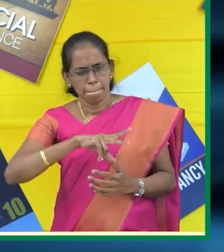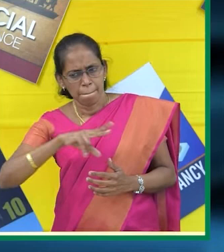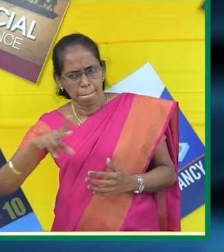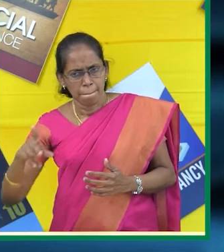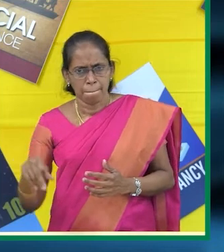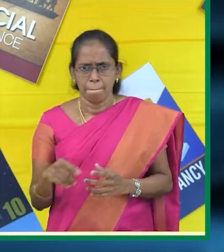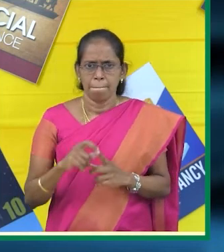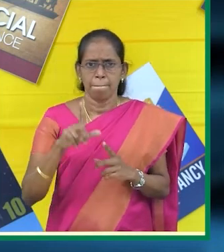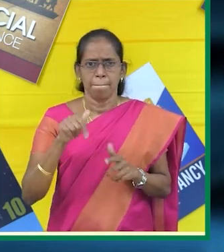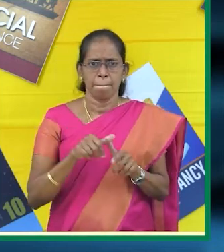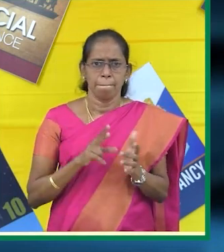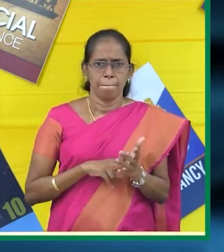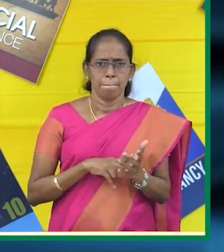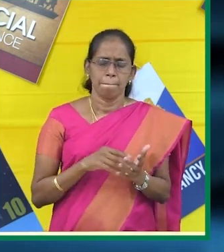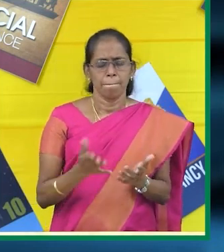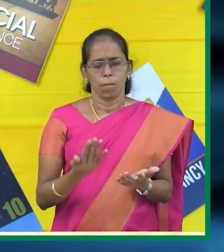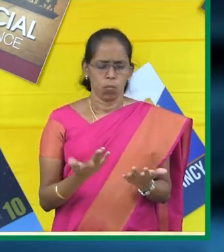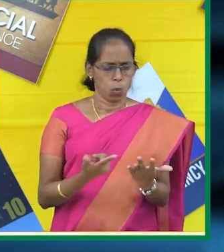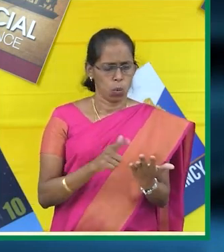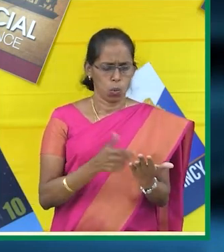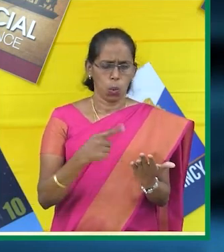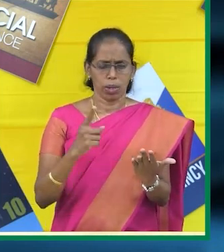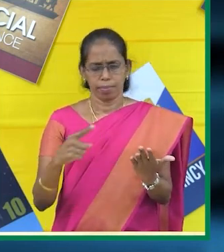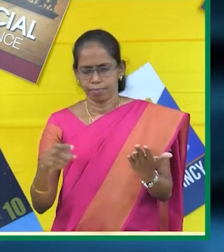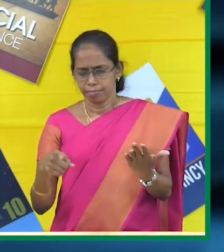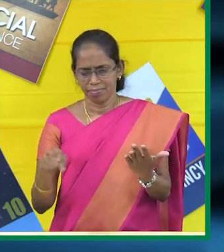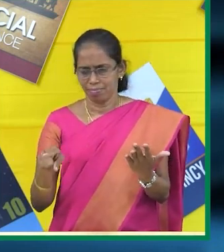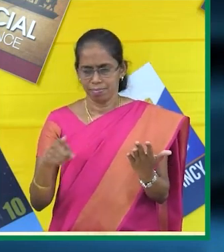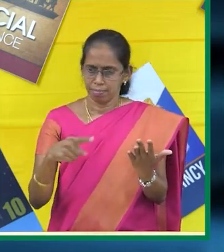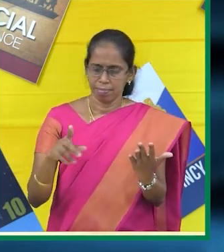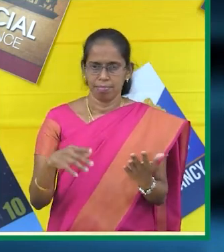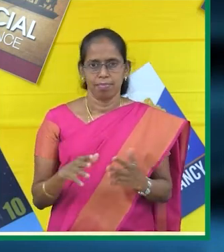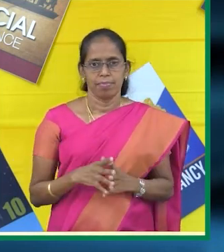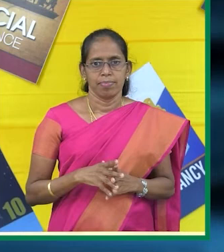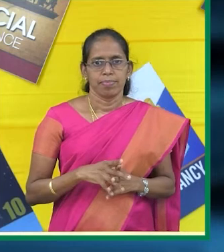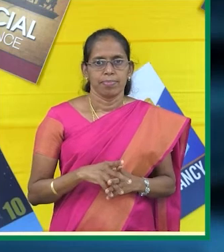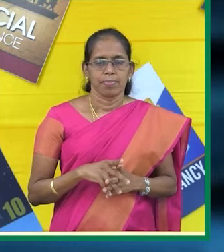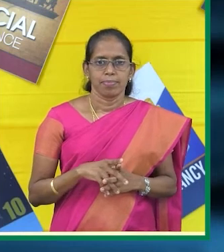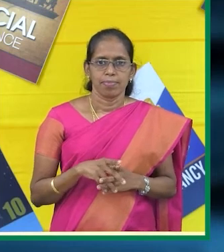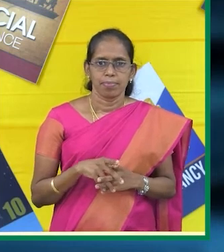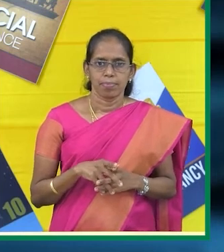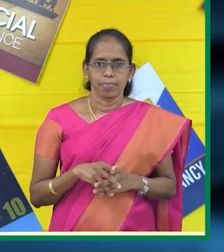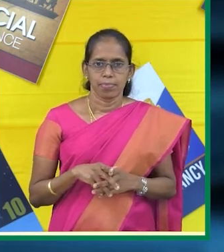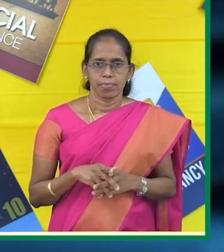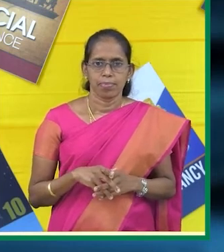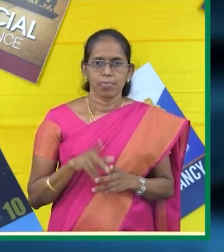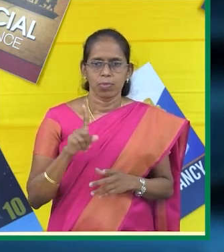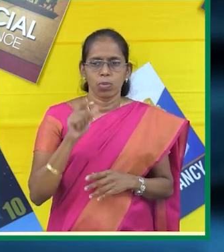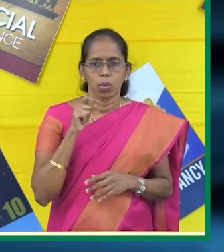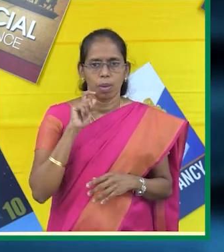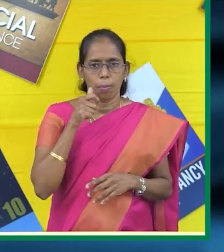அவர் எடுத்துக்கொள்கிறார், அவர்கள் அங்கீகரிக்கிறார். பல்வேறு திட்டங்களை அவர் நிராகரிக்கிறார். ஸோ அப்படி வருகிற பொழுது ஒரு